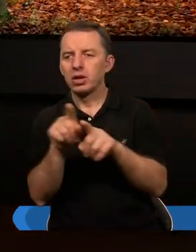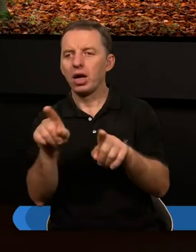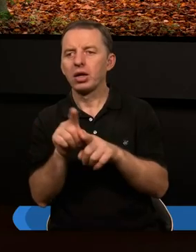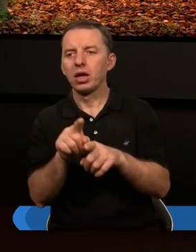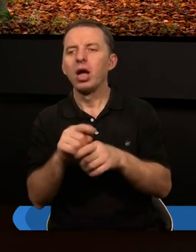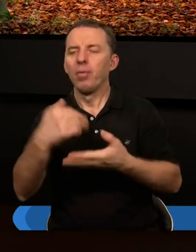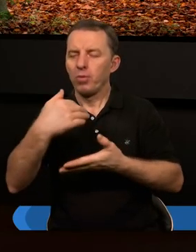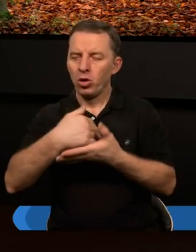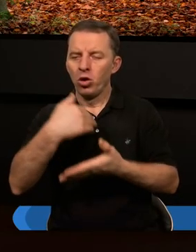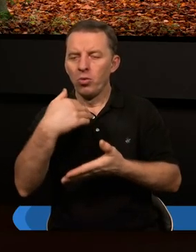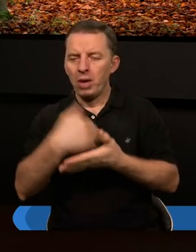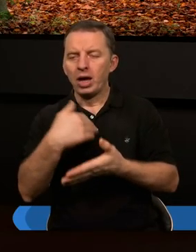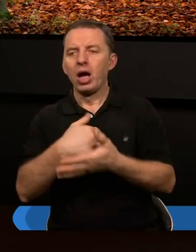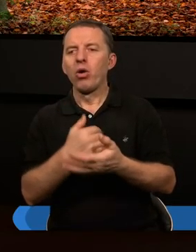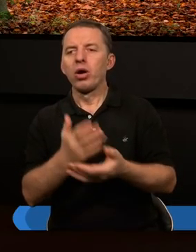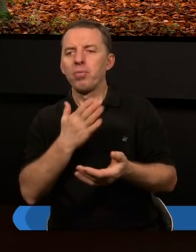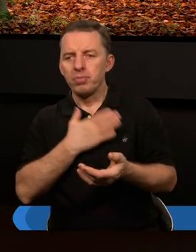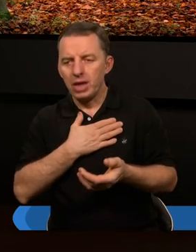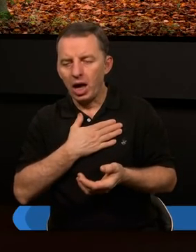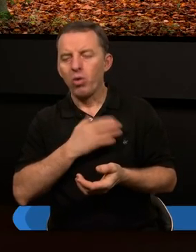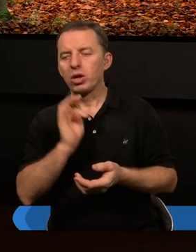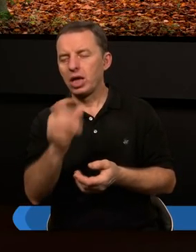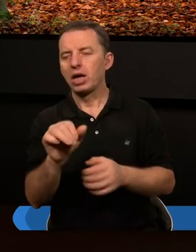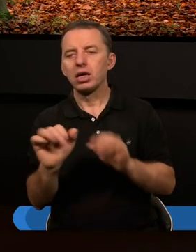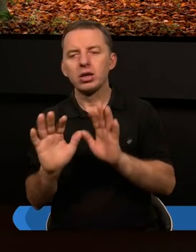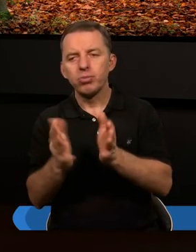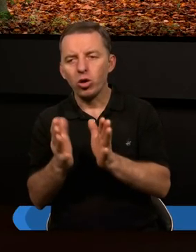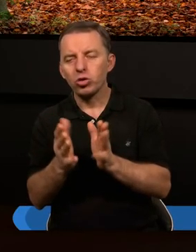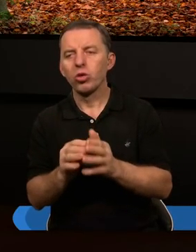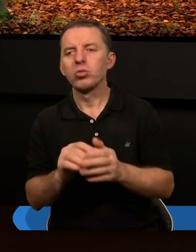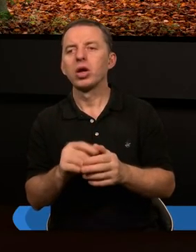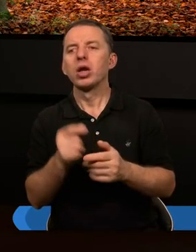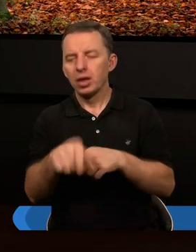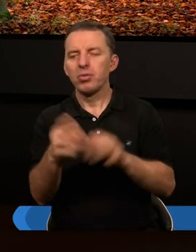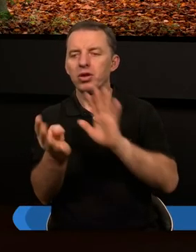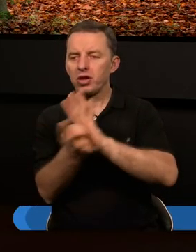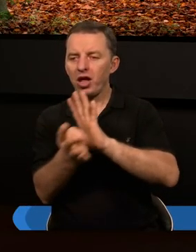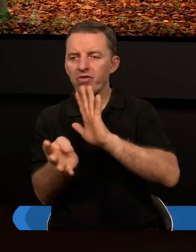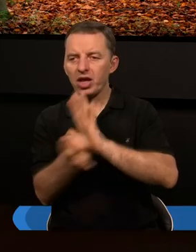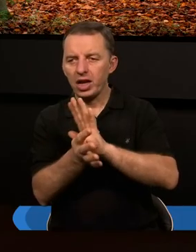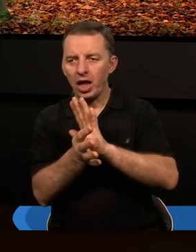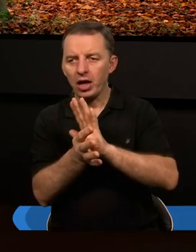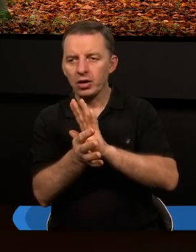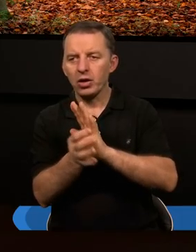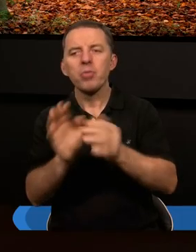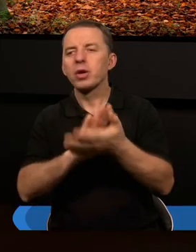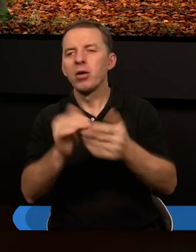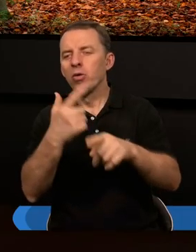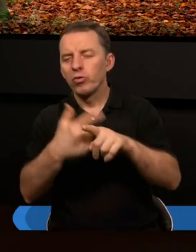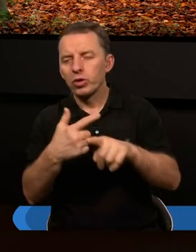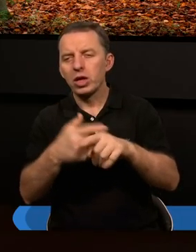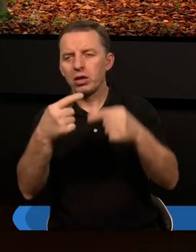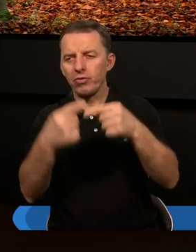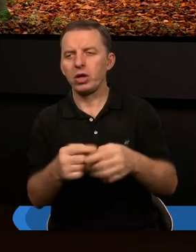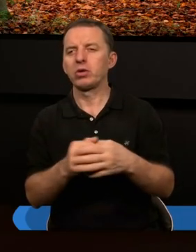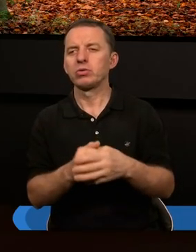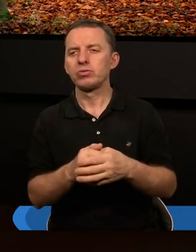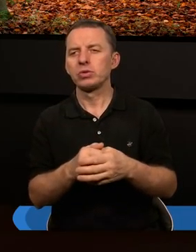im pomagał, jak miał taką sposobność, bo Paweł też tutaj mówi w tym dziewiętnastym, w tym, przepraszam, dwudziestym wersecie.